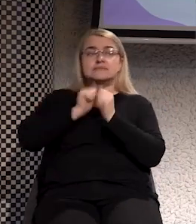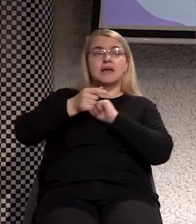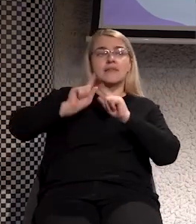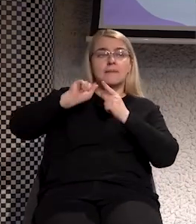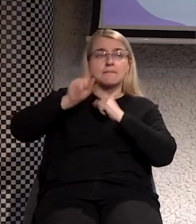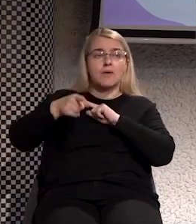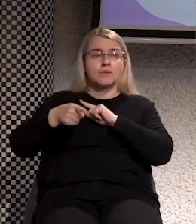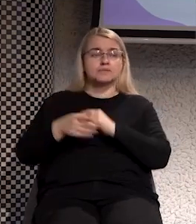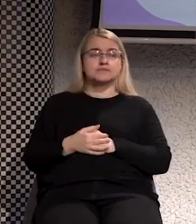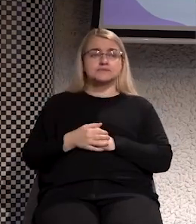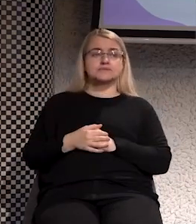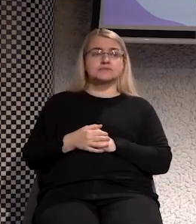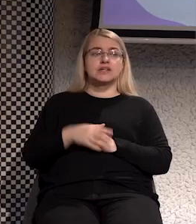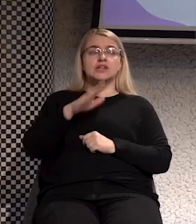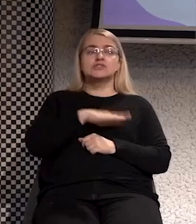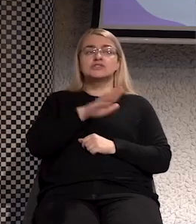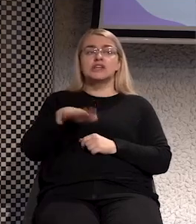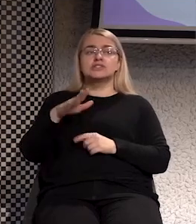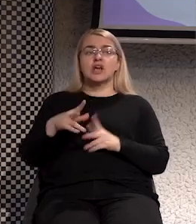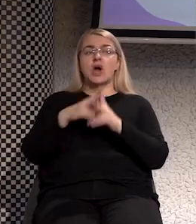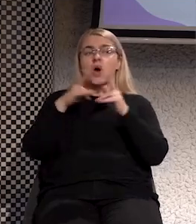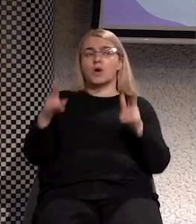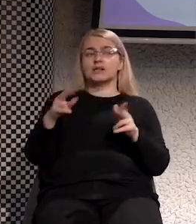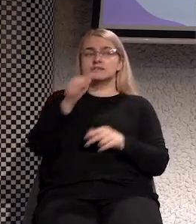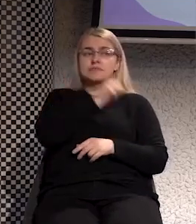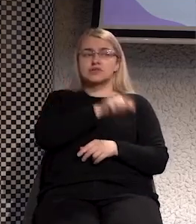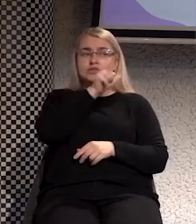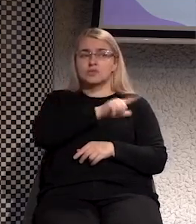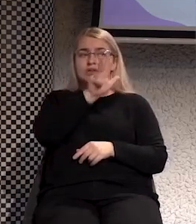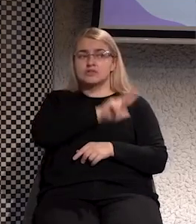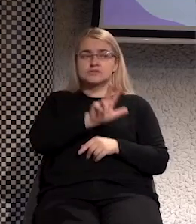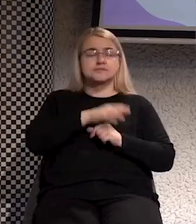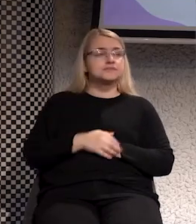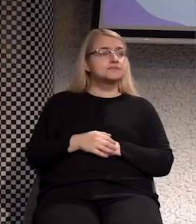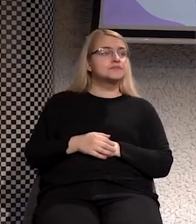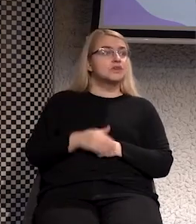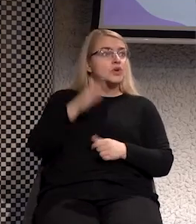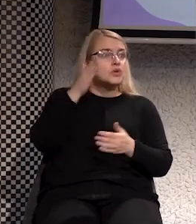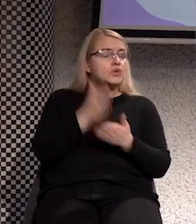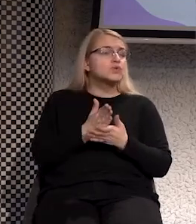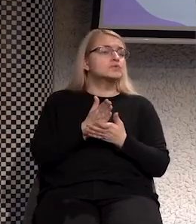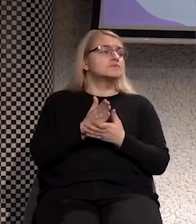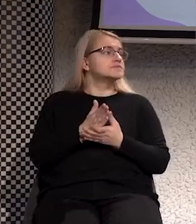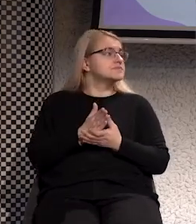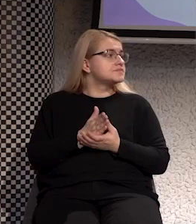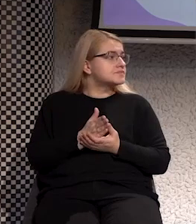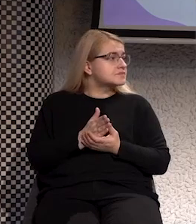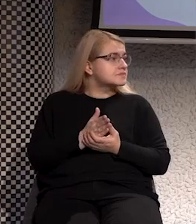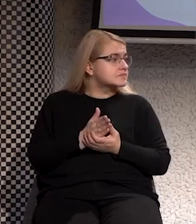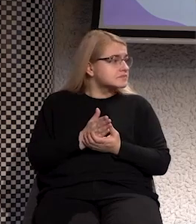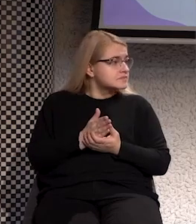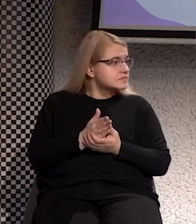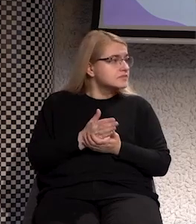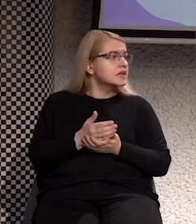z dziećmi takimi w wieku właśnie pierwsza, druga, trzecia klasa. Żeby już jakby, bo rozumiem, że to wszystko tak, jak